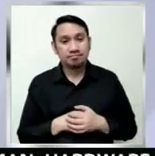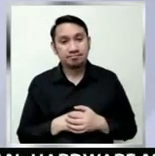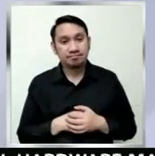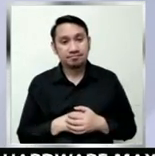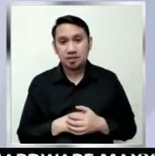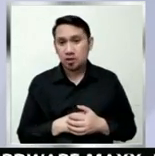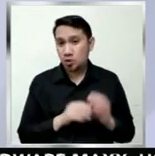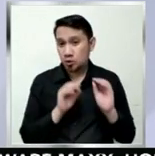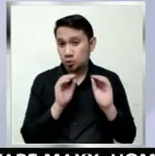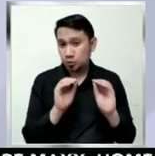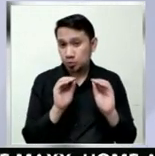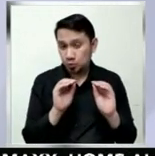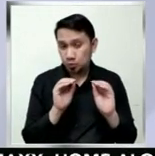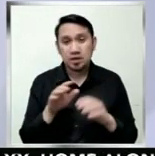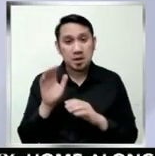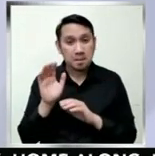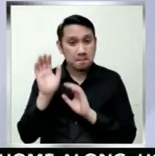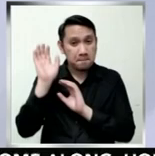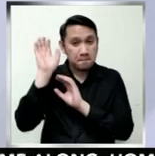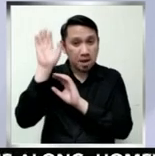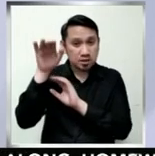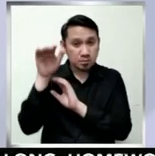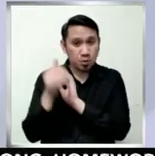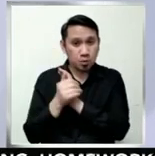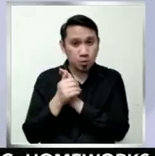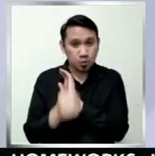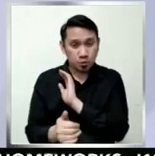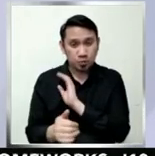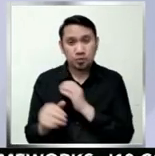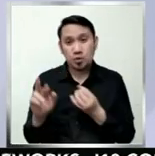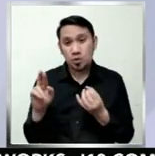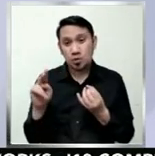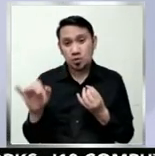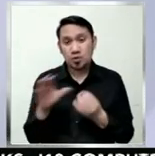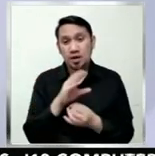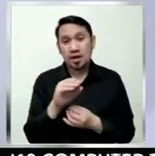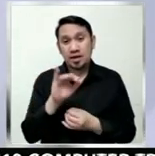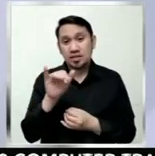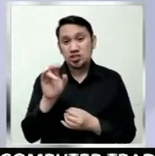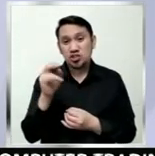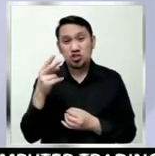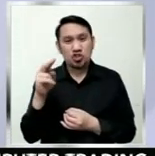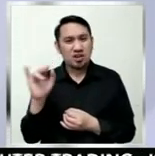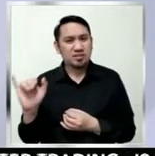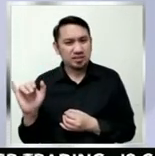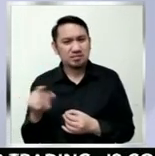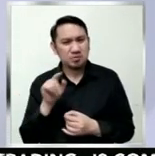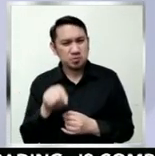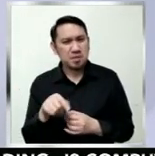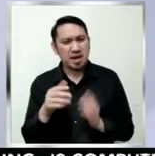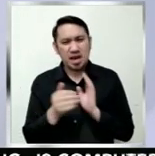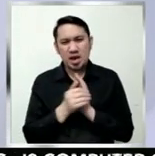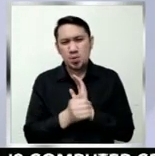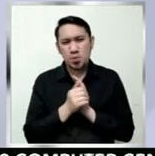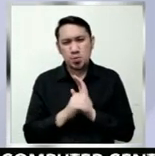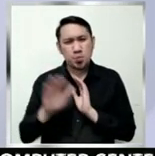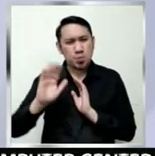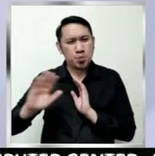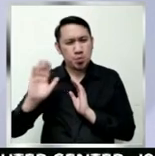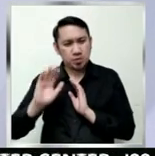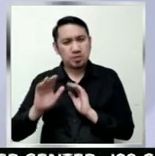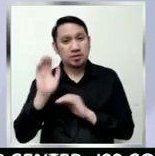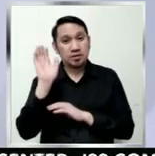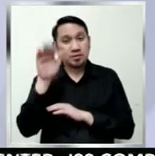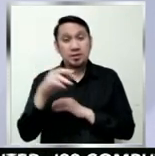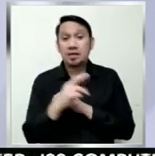nagturo, basketball legends tulad ni Ronnie Magsanok at Johnny Abarientos. Yan ang report ni Andrew Bernardo ng GMA